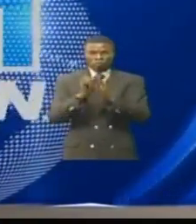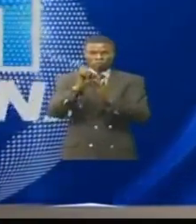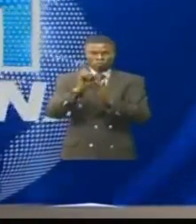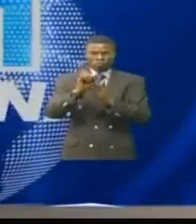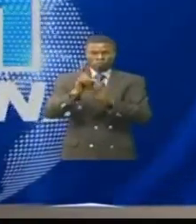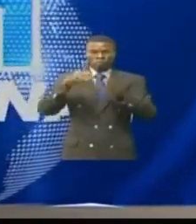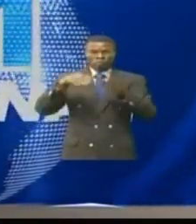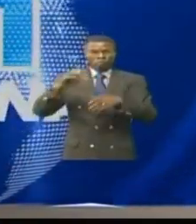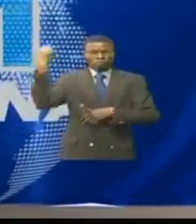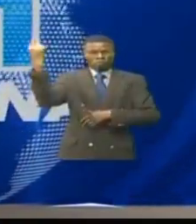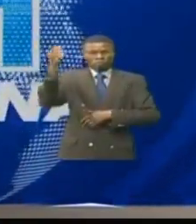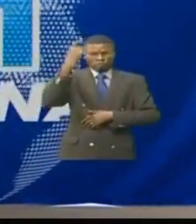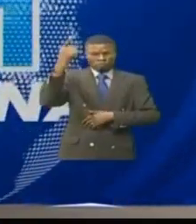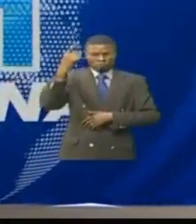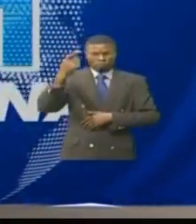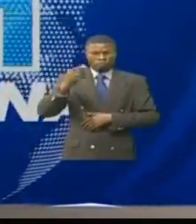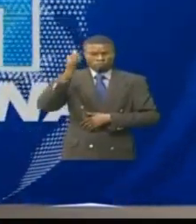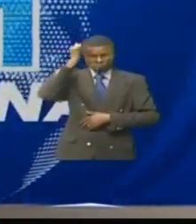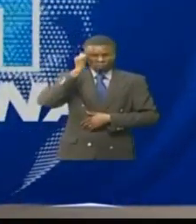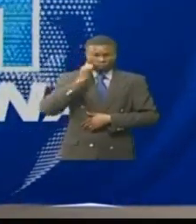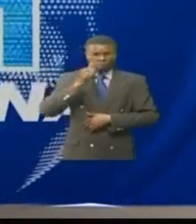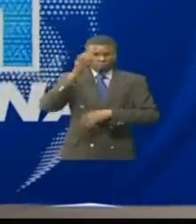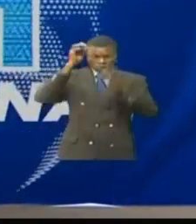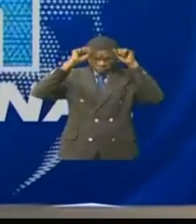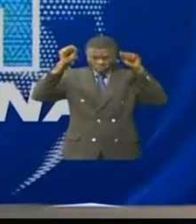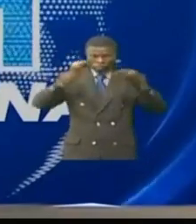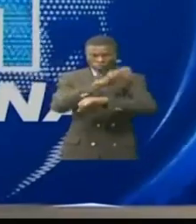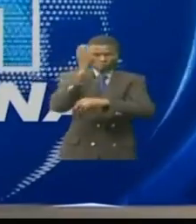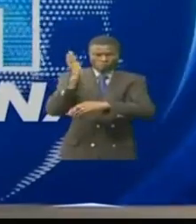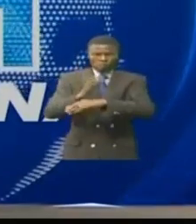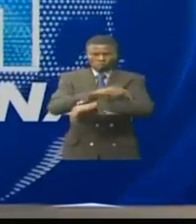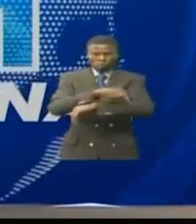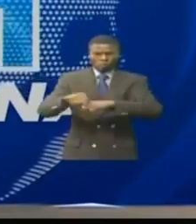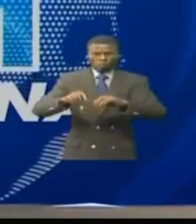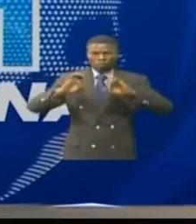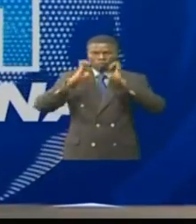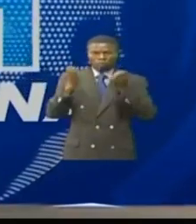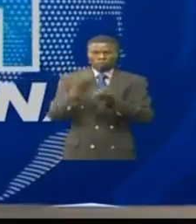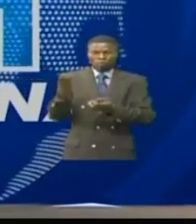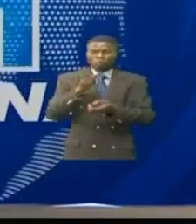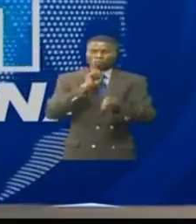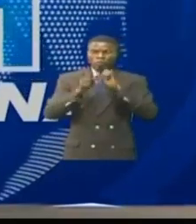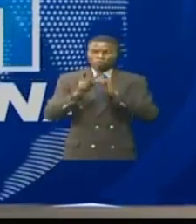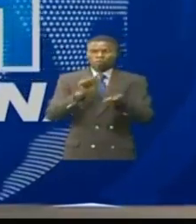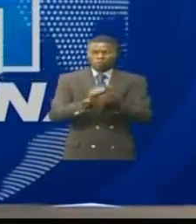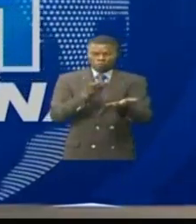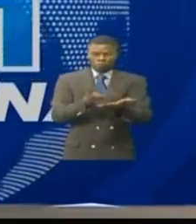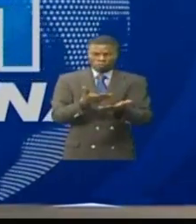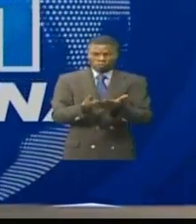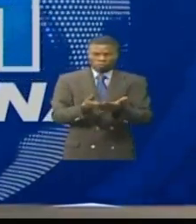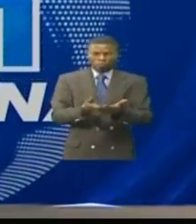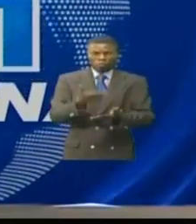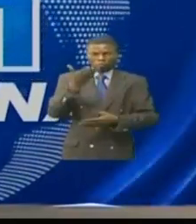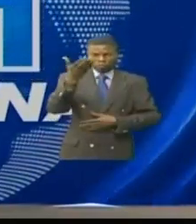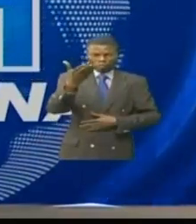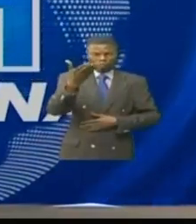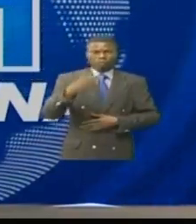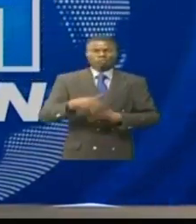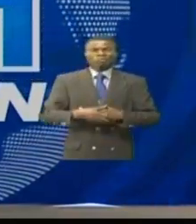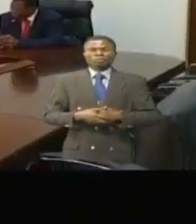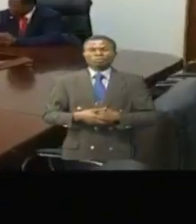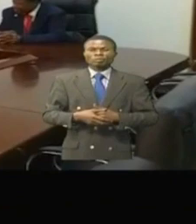maritime. Les présidents des conseils d'administration des deux entreprises ont échangé sur cette question. Cédric Kenina pour le